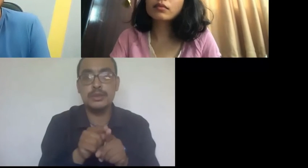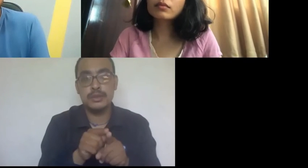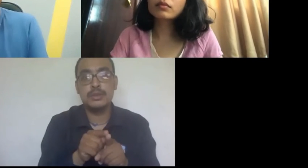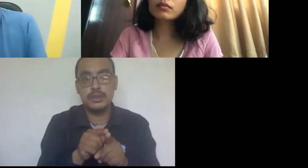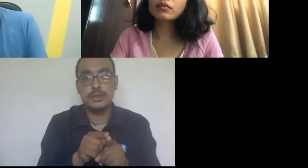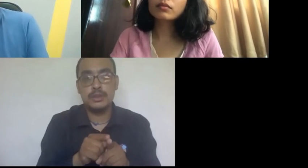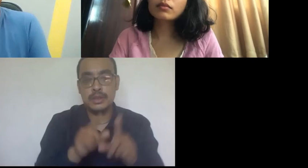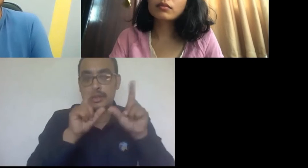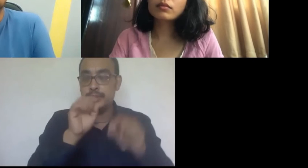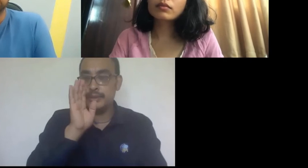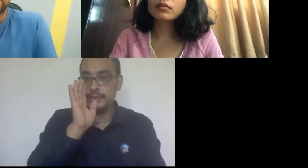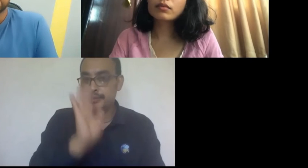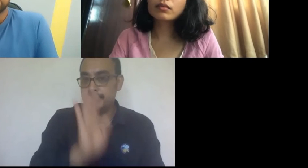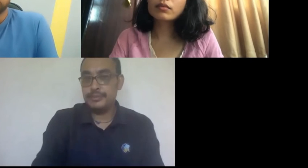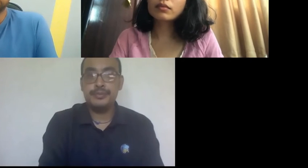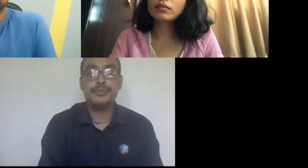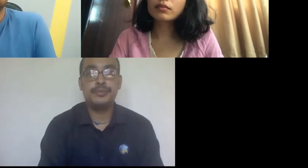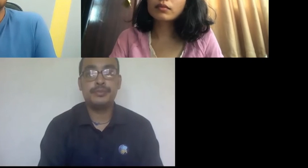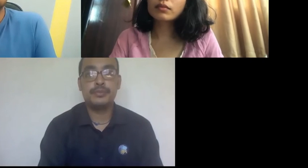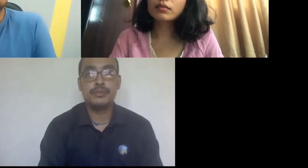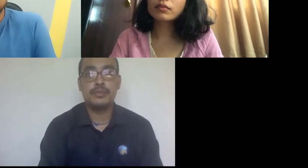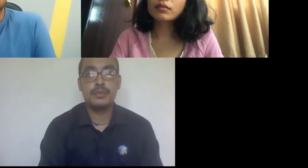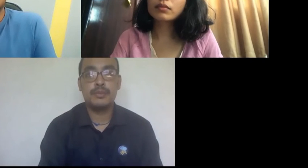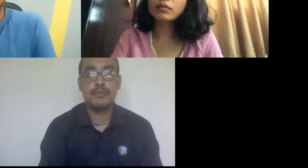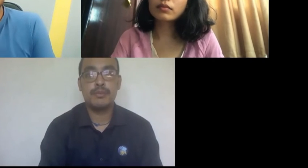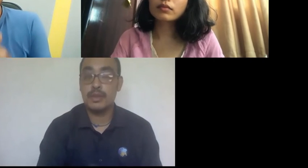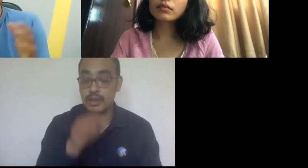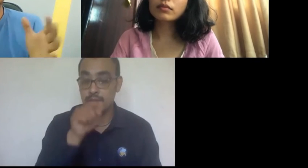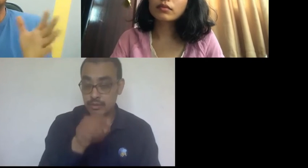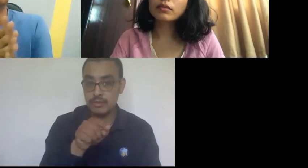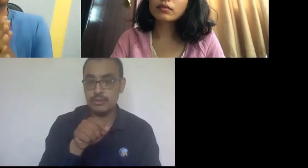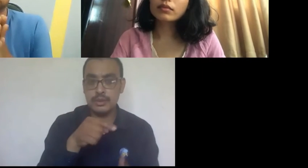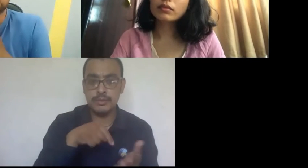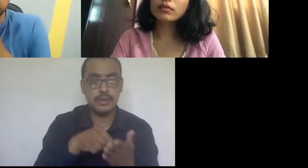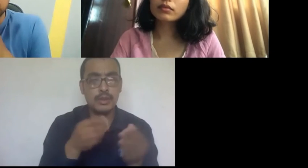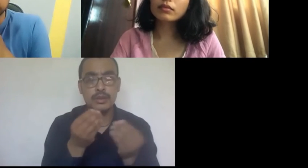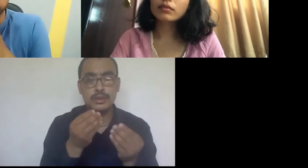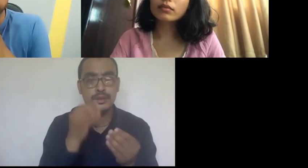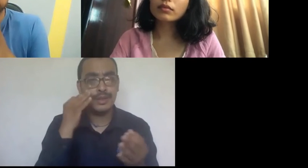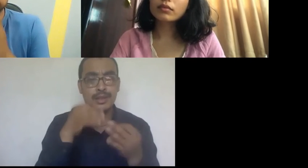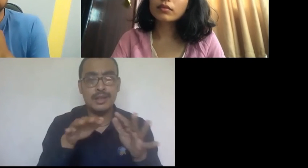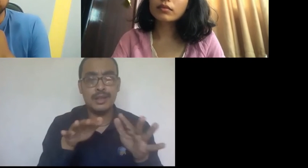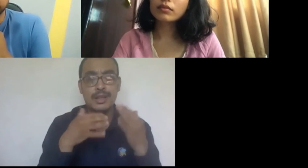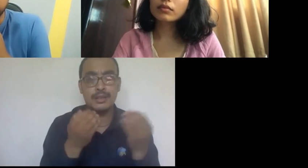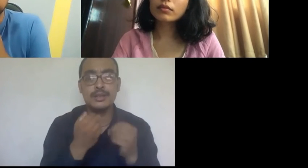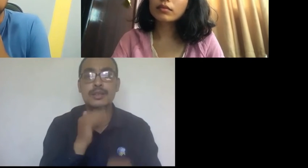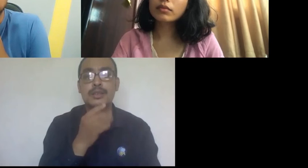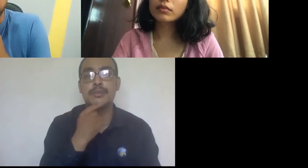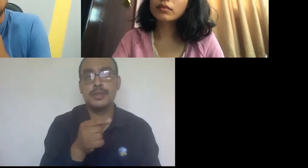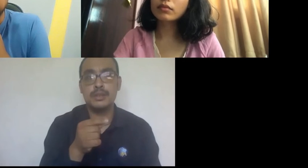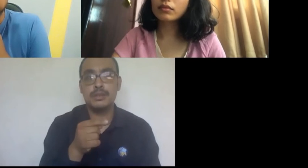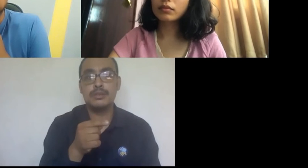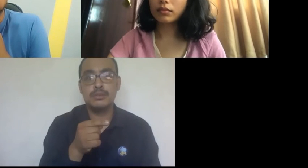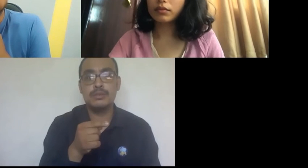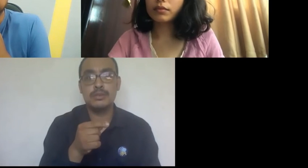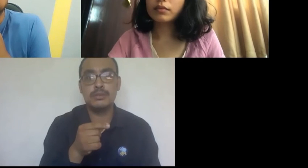मिडियाहरूले भन्नुपर्छ मैले चाहिँ अब यो चिजमा अलिकति म ध्यान आकर्षण कतातिर गराउन चाहन्छु भने म स्क्रिनमा अलिकति देखाउन चाहन्छु